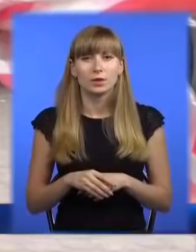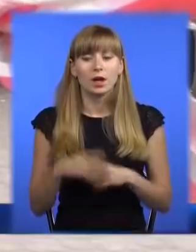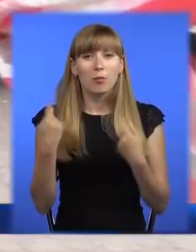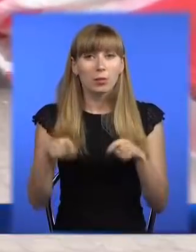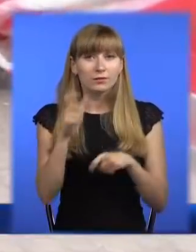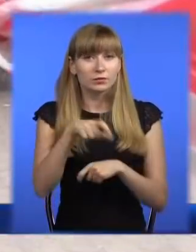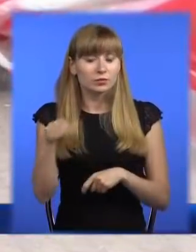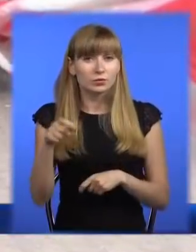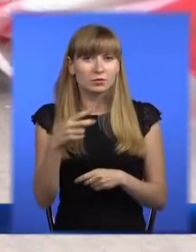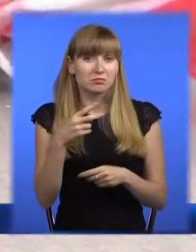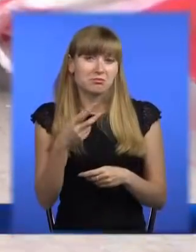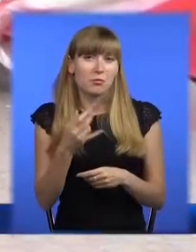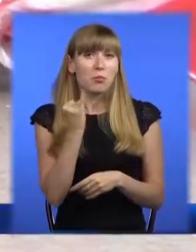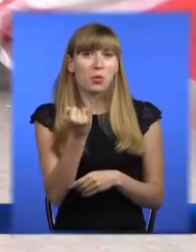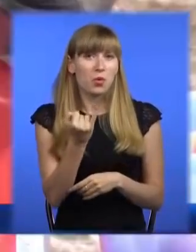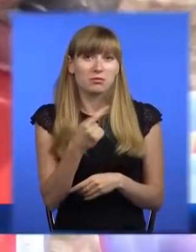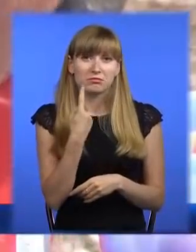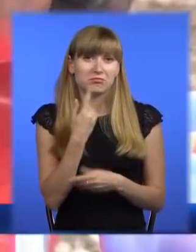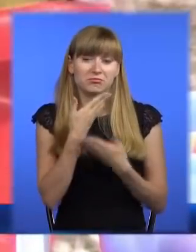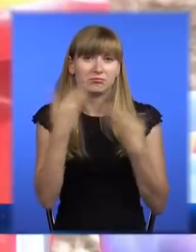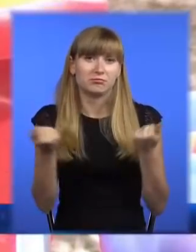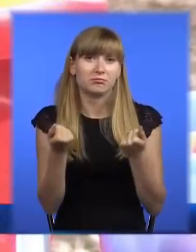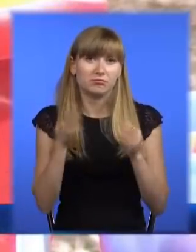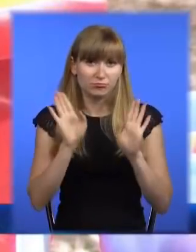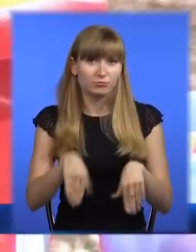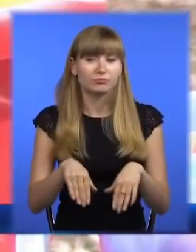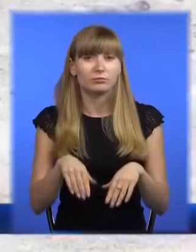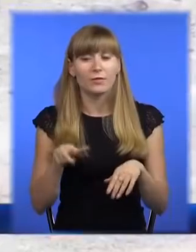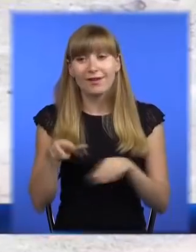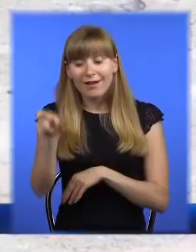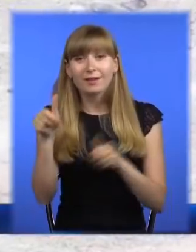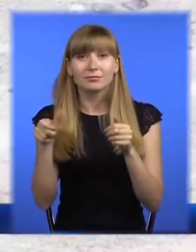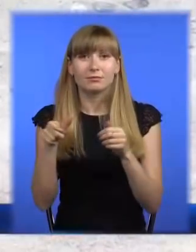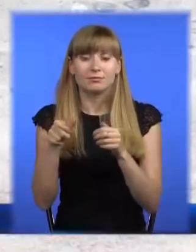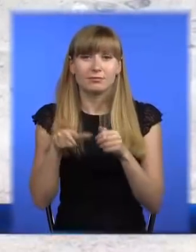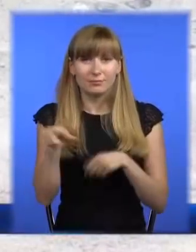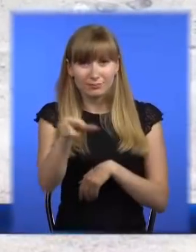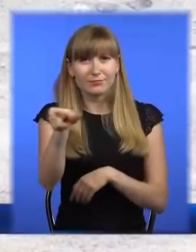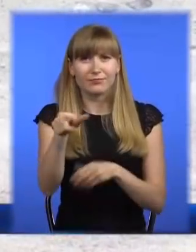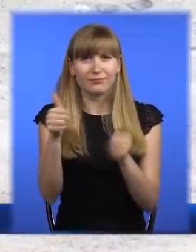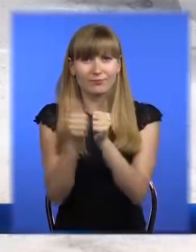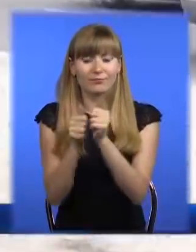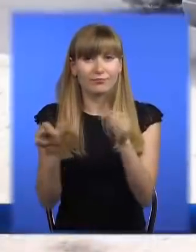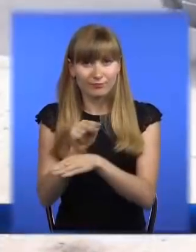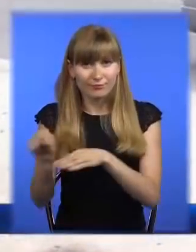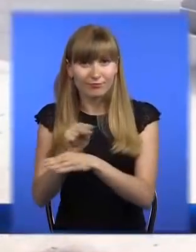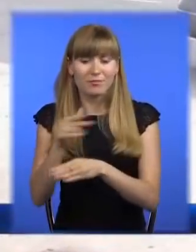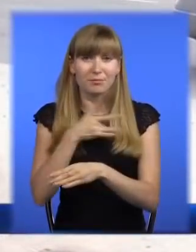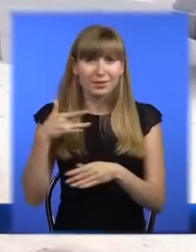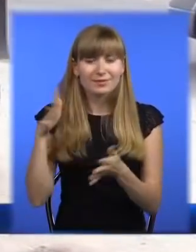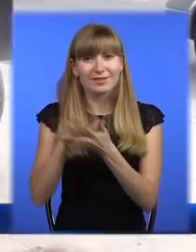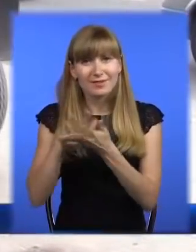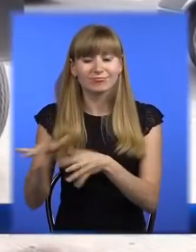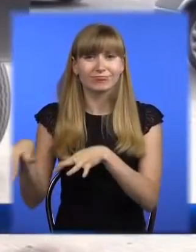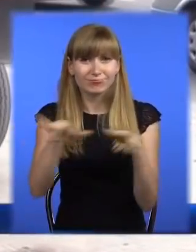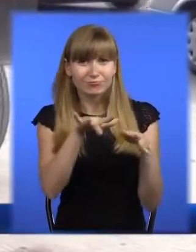Ютуба. Продавці не бачать нічого поганого в тому, що їх імпровізовані ядки знаходяться біля краю проїжджої частини, яку активно